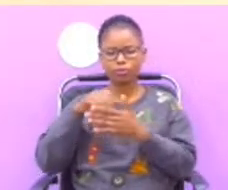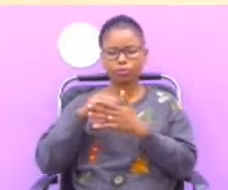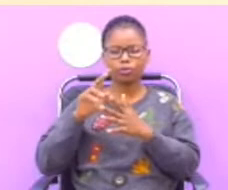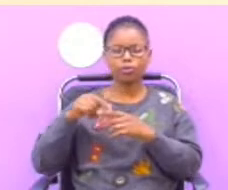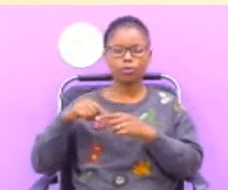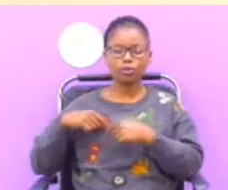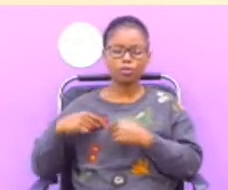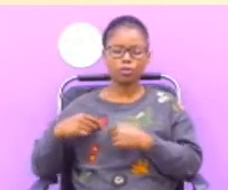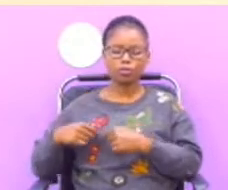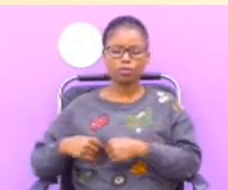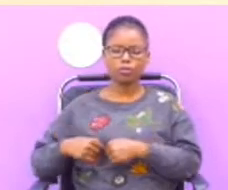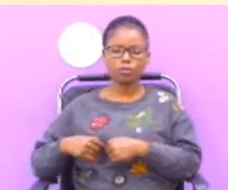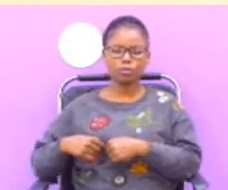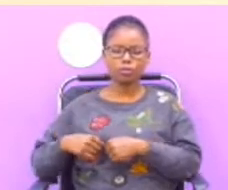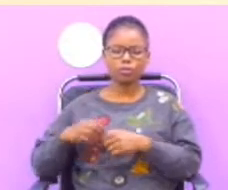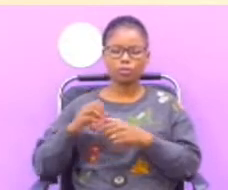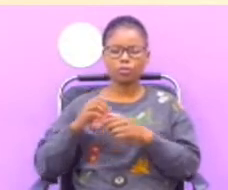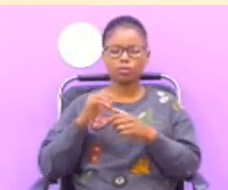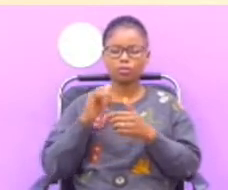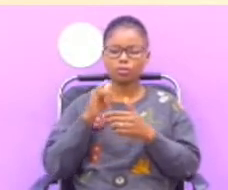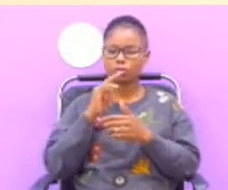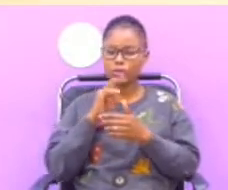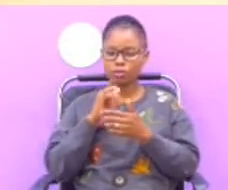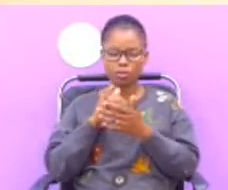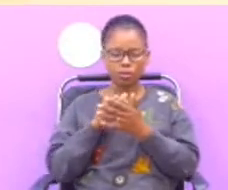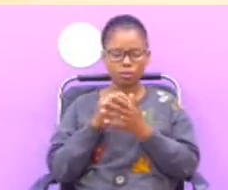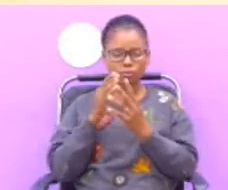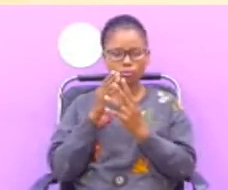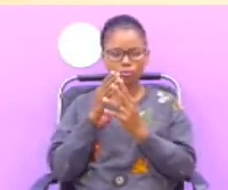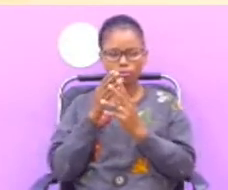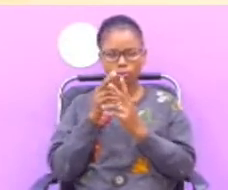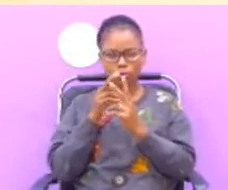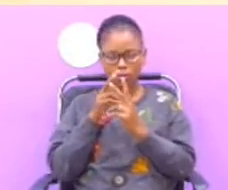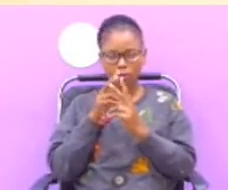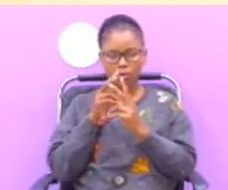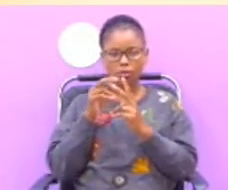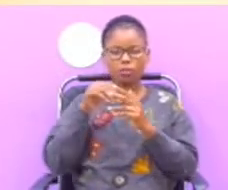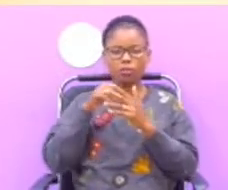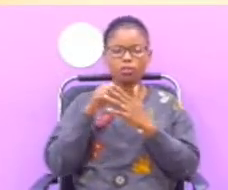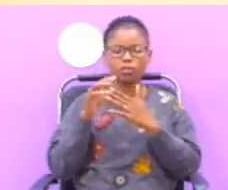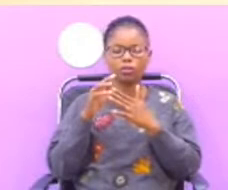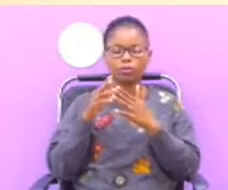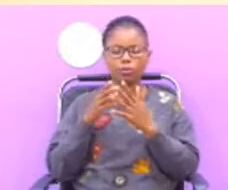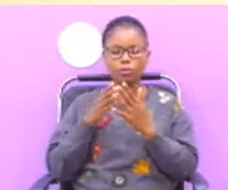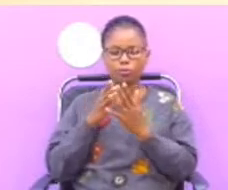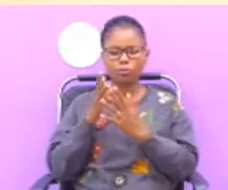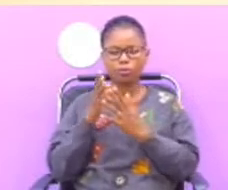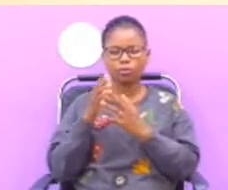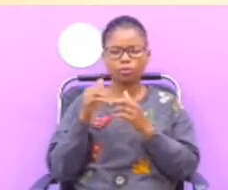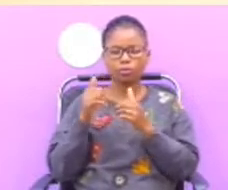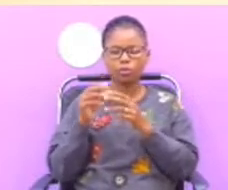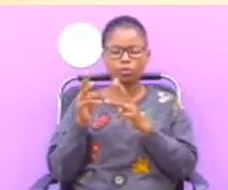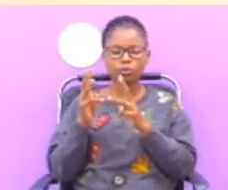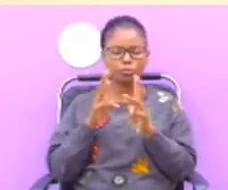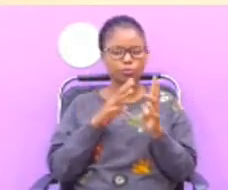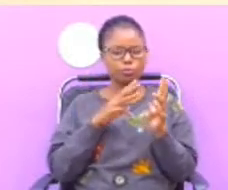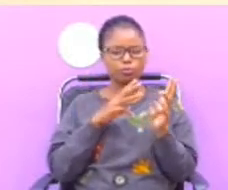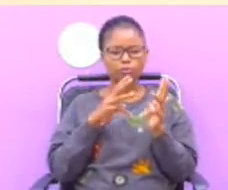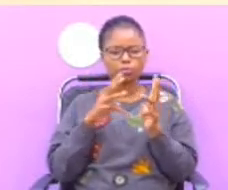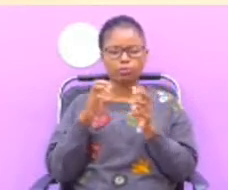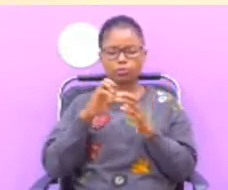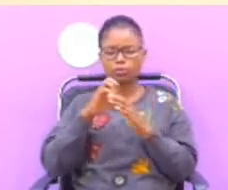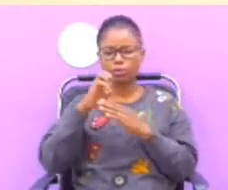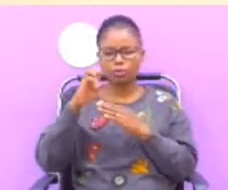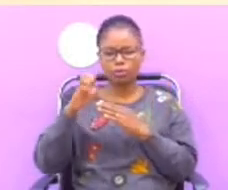mwanya wenjetwo nĩ ngoma ũthingũrĩtwo nĩ ngoma nĩgetha ndũkae gũtoria rũhuho rũgĩũka rwa kũnina